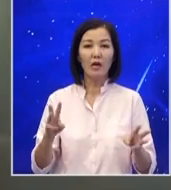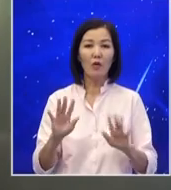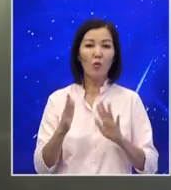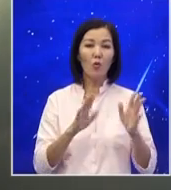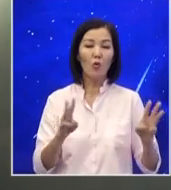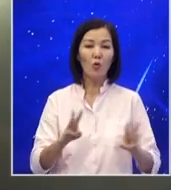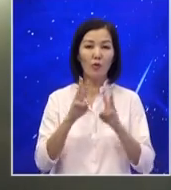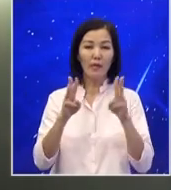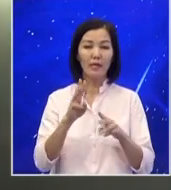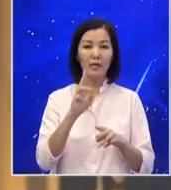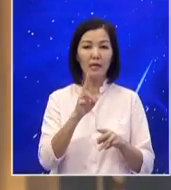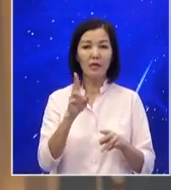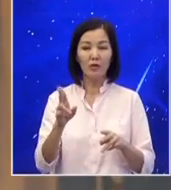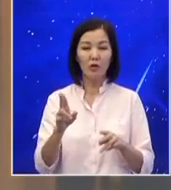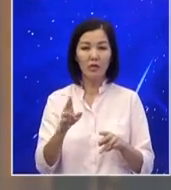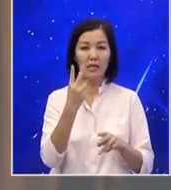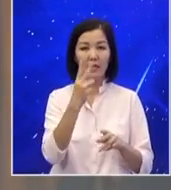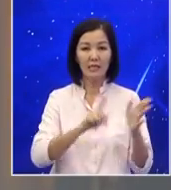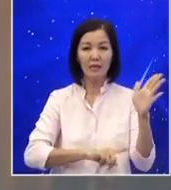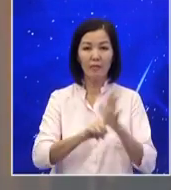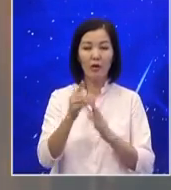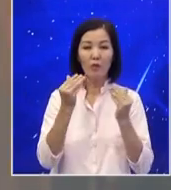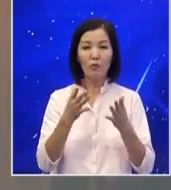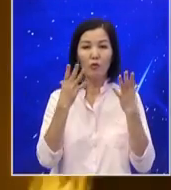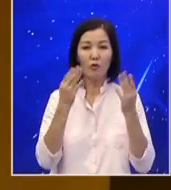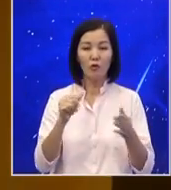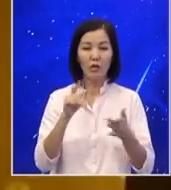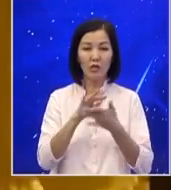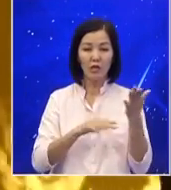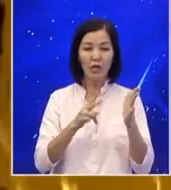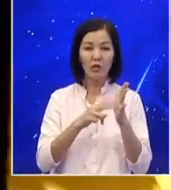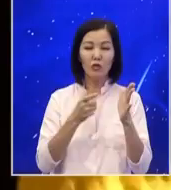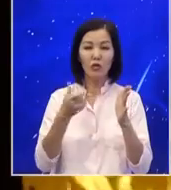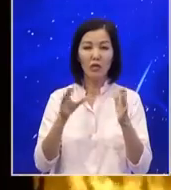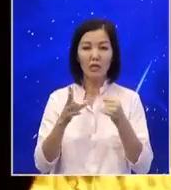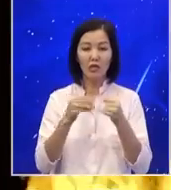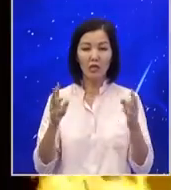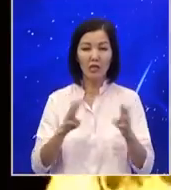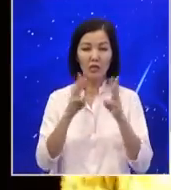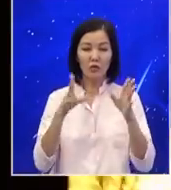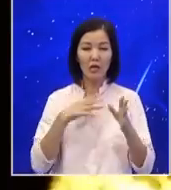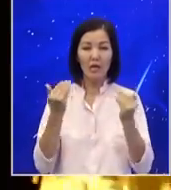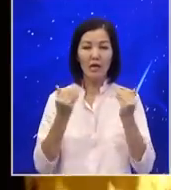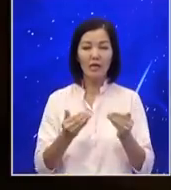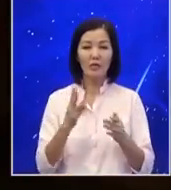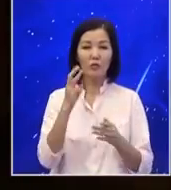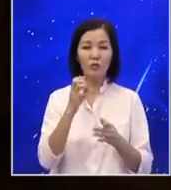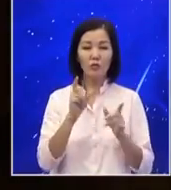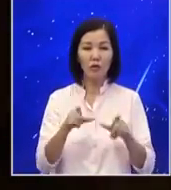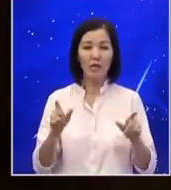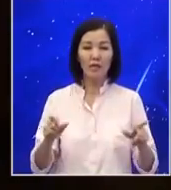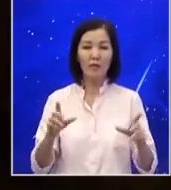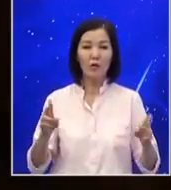өрті 42-тің 2-сінде басталды. Содан бері қызыл жалын 700 гектар аумақты жарамсыз етті. Қазір 300 маман